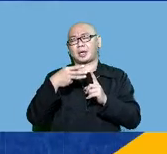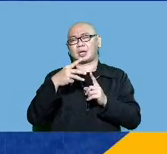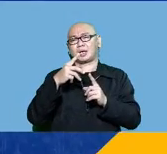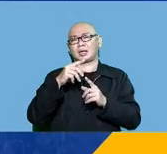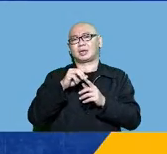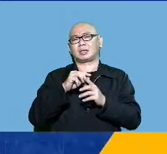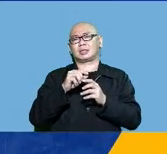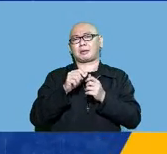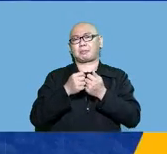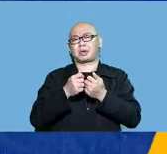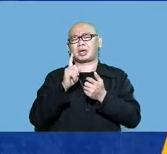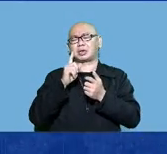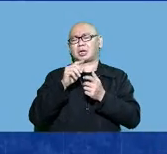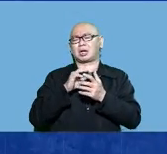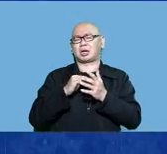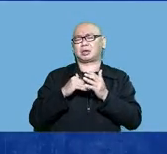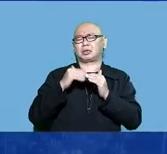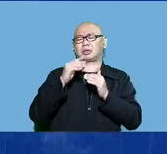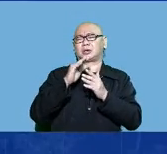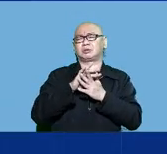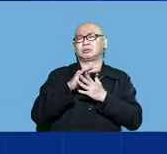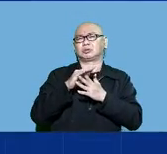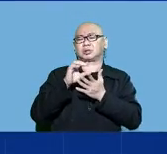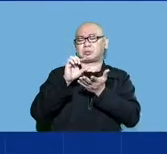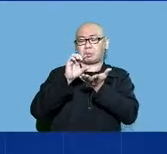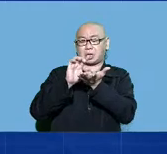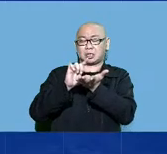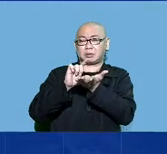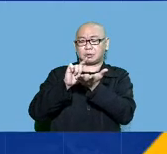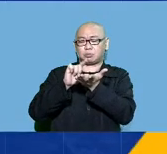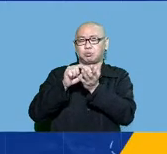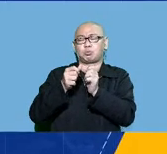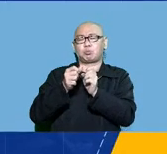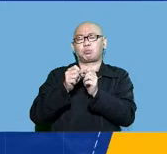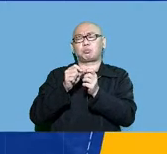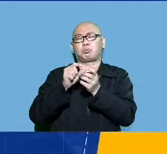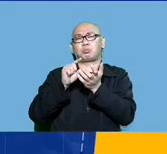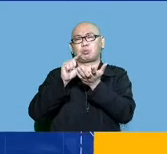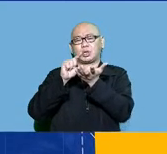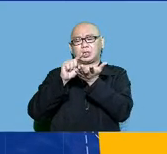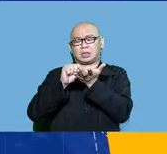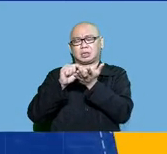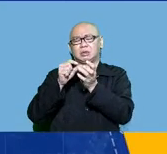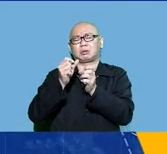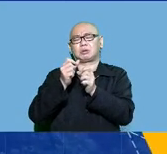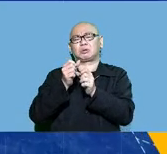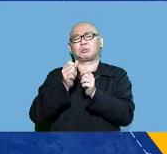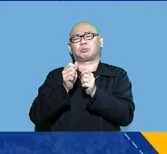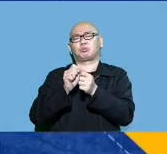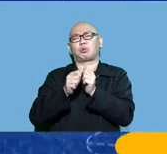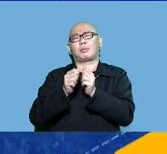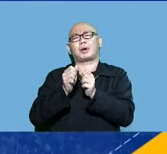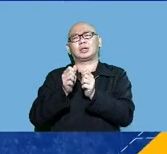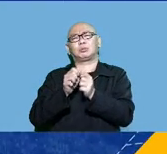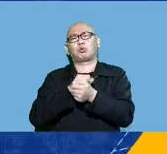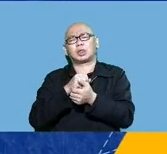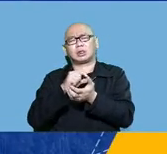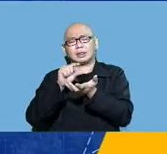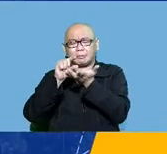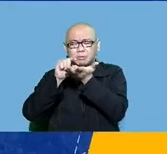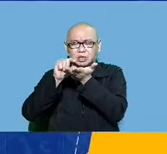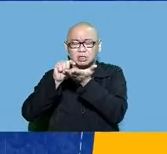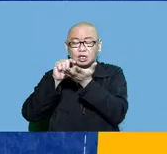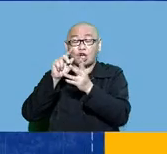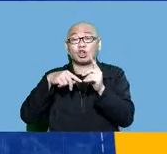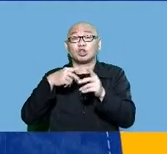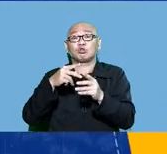akhirnya berinovasi dengan ketebalan tempenya itu dipertipis. Tidak salah itu, karena kalau dijual dengan harga naik